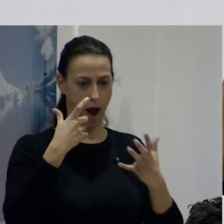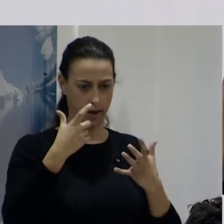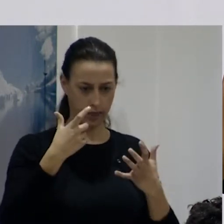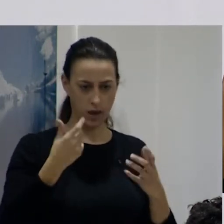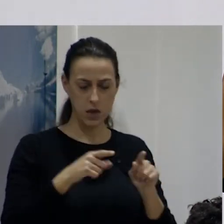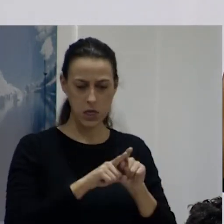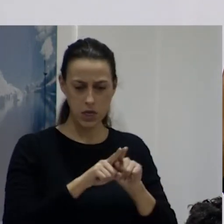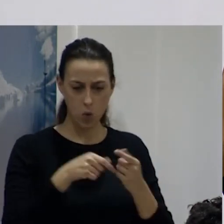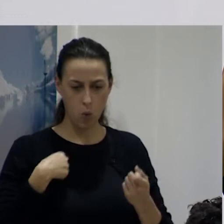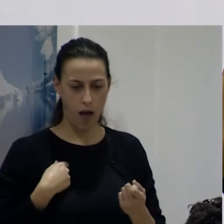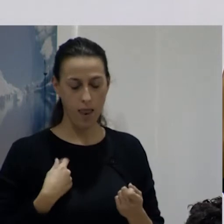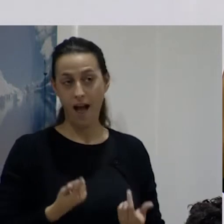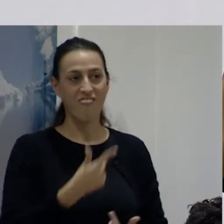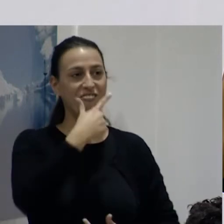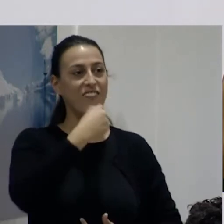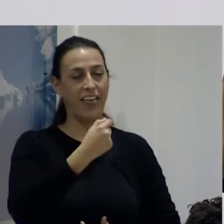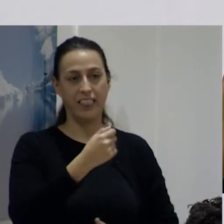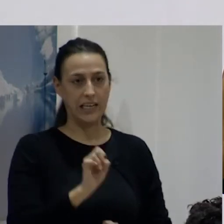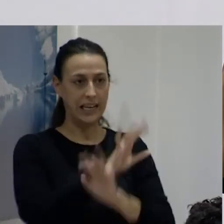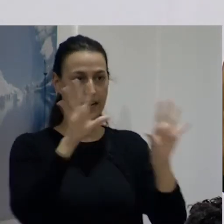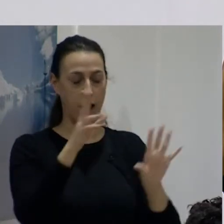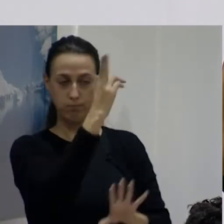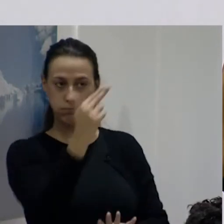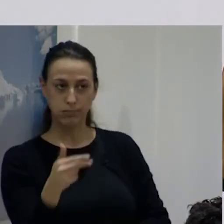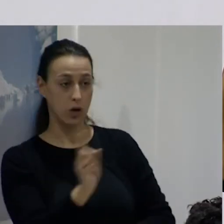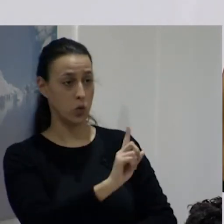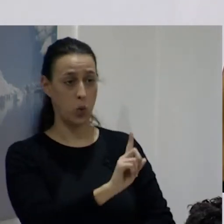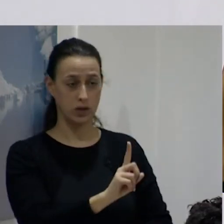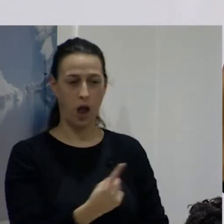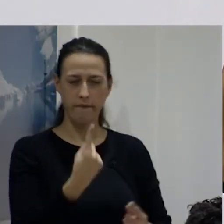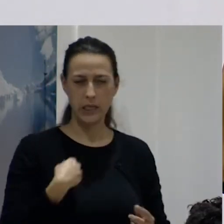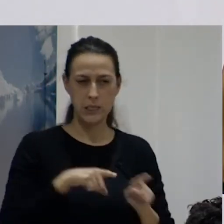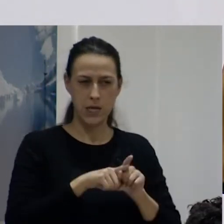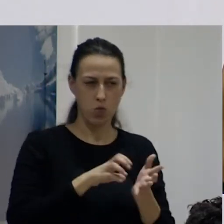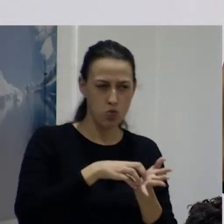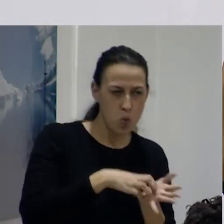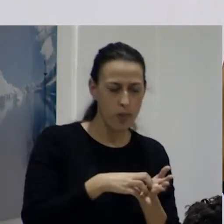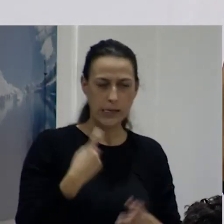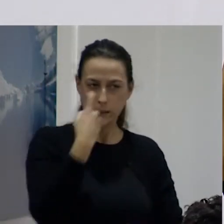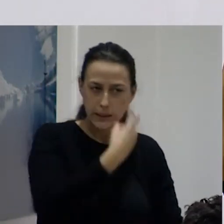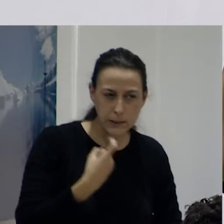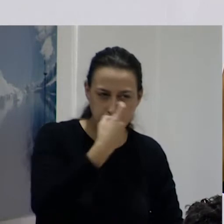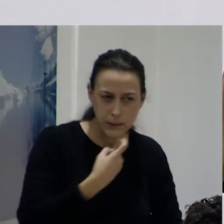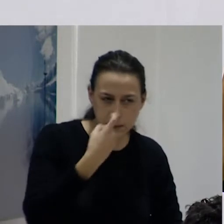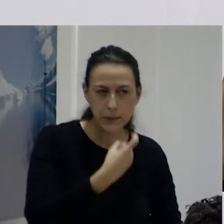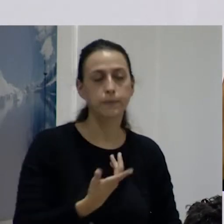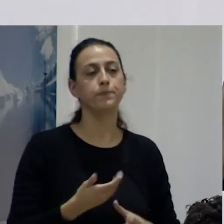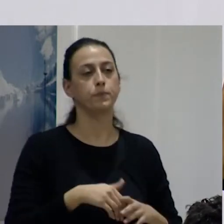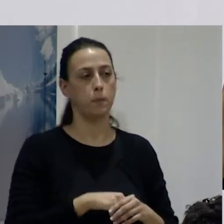que es desenvolupa en unes circumstàncies concretes i en un ambient històric concret.